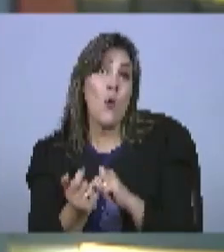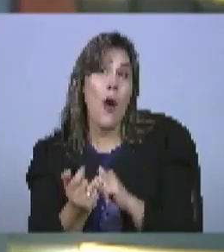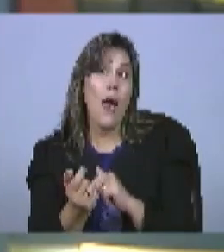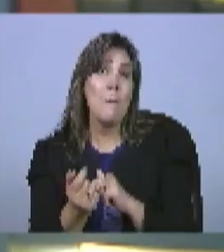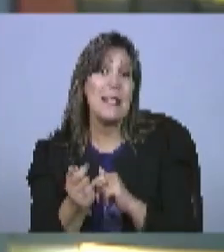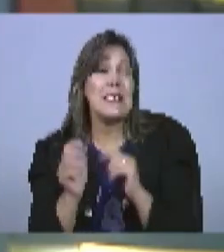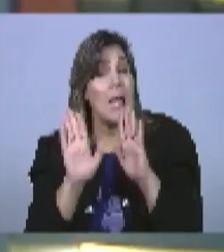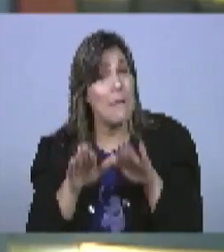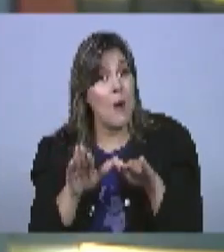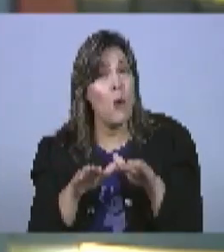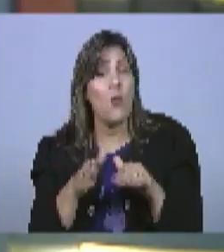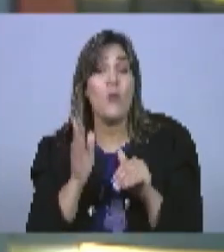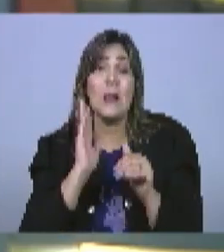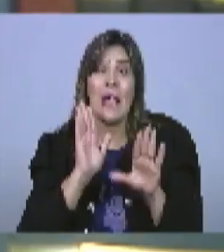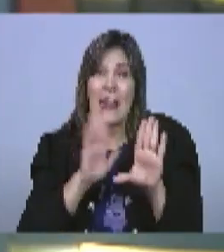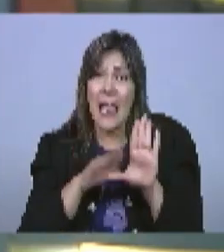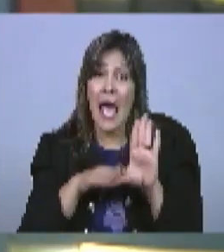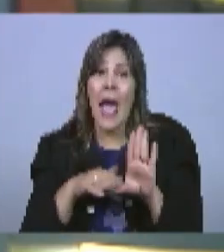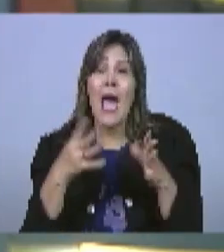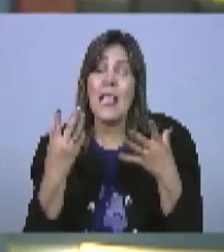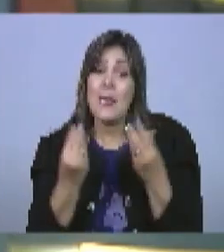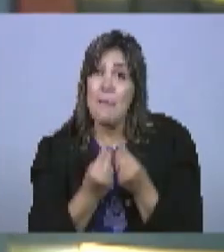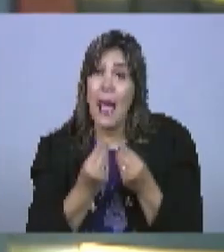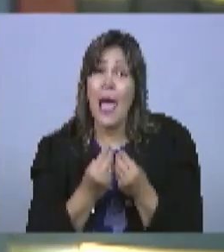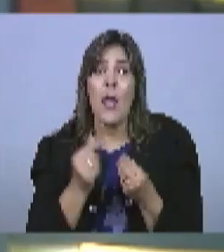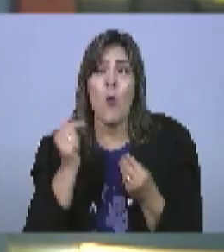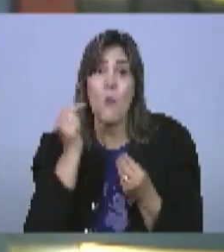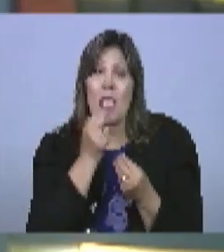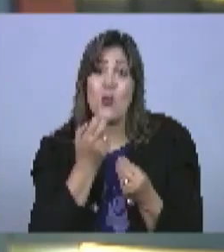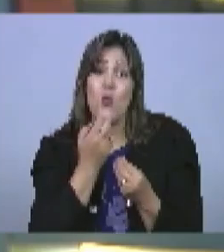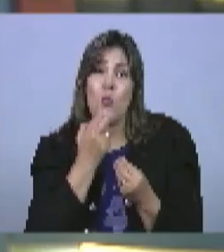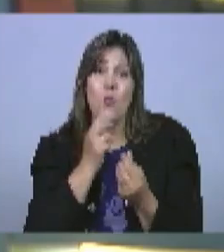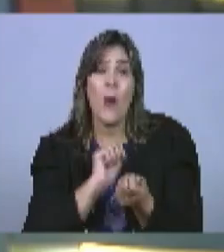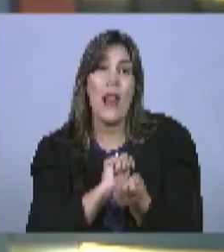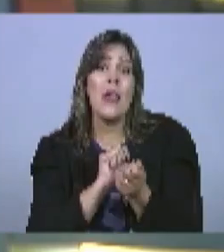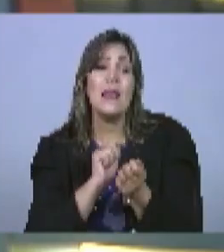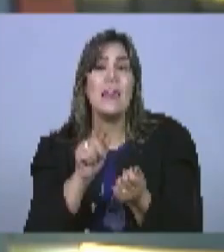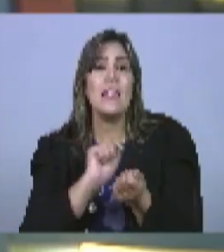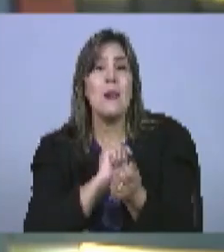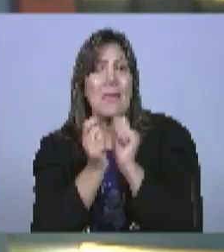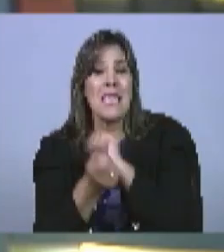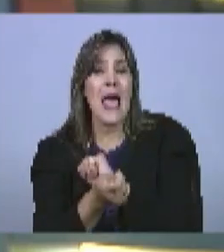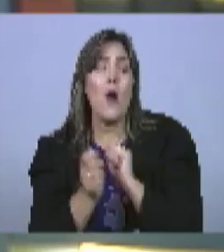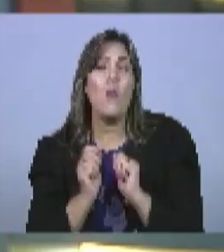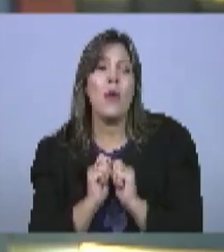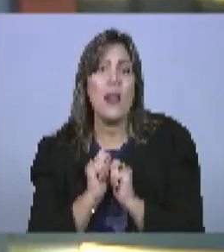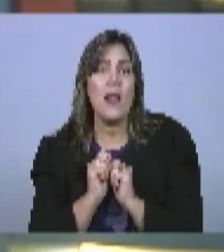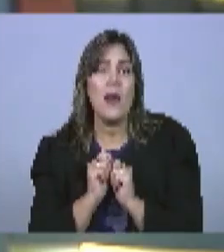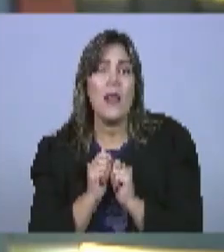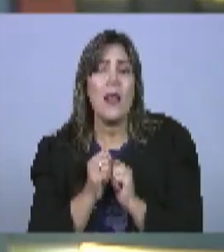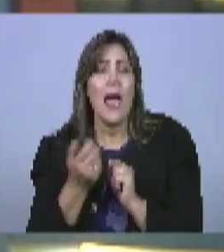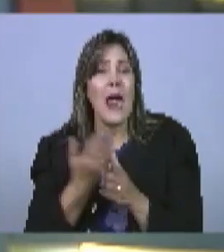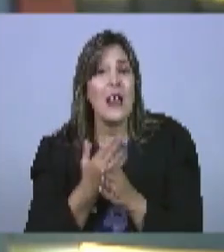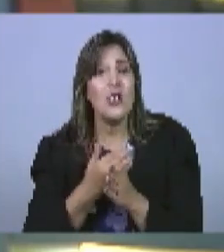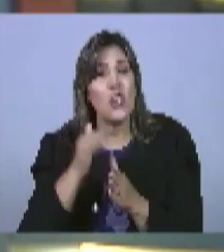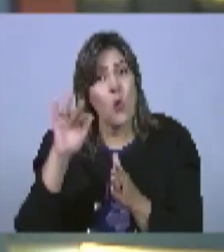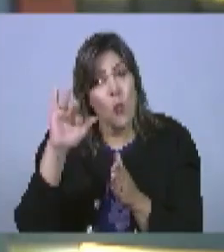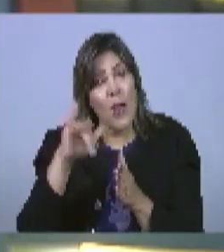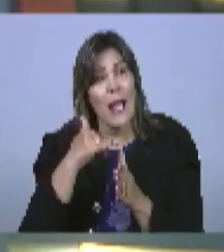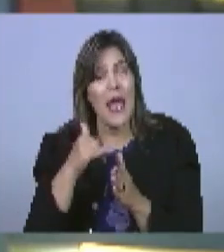وسط هؤلاء المتحولين جنسيا لانه جاء من اجل